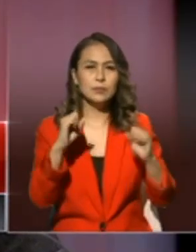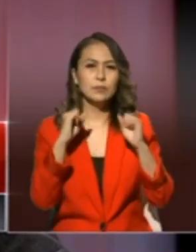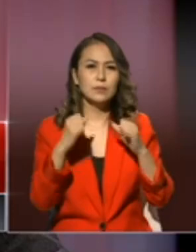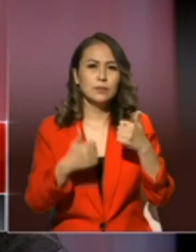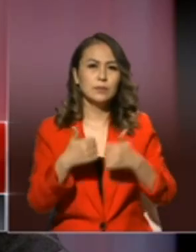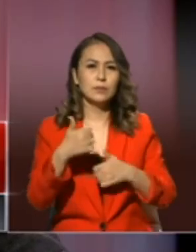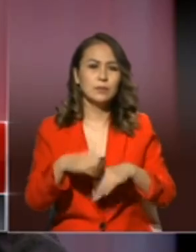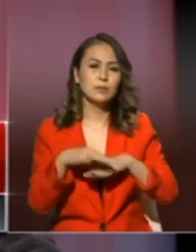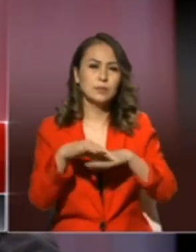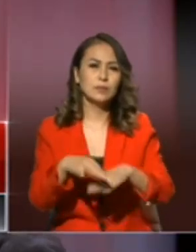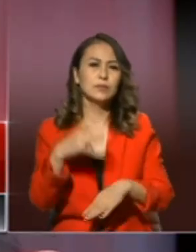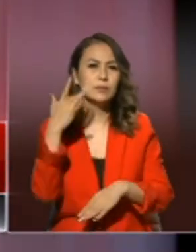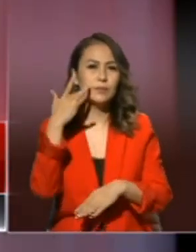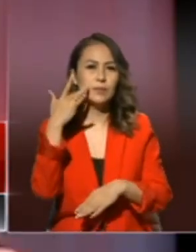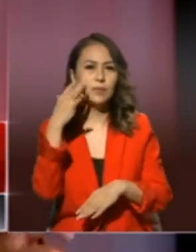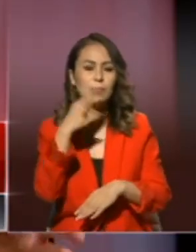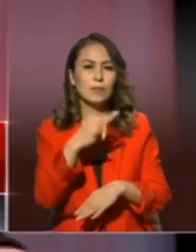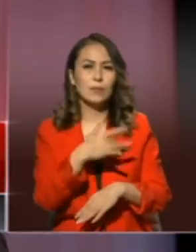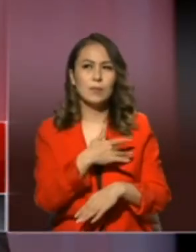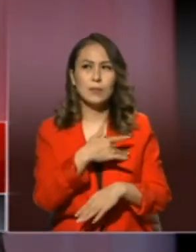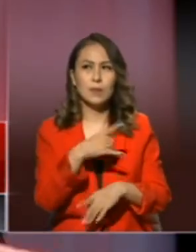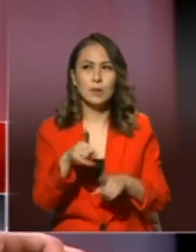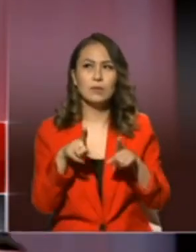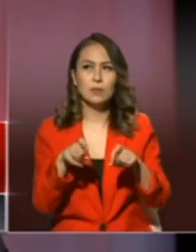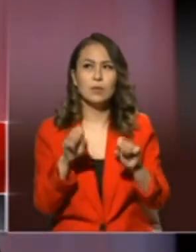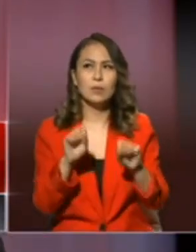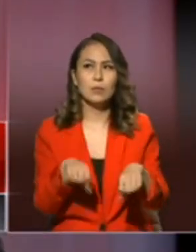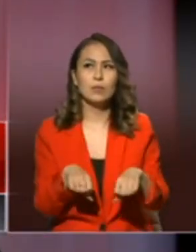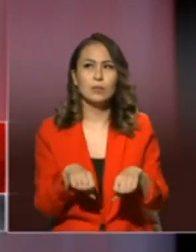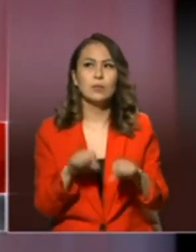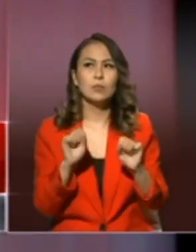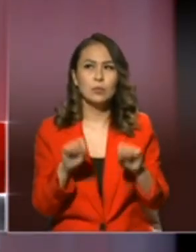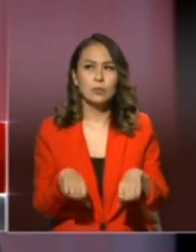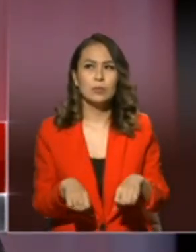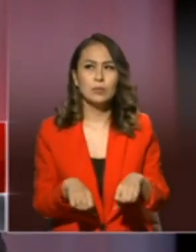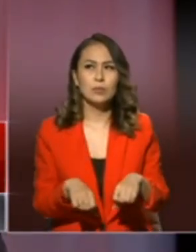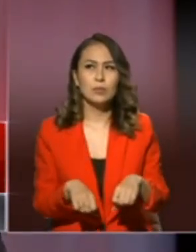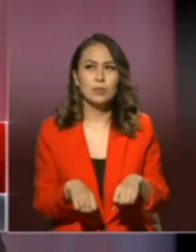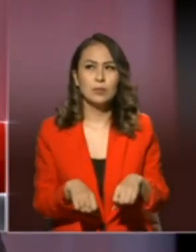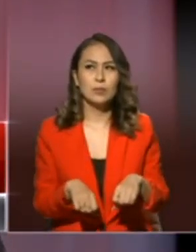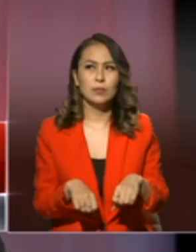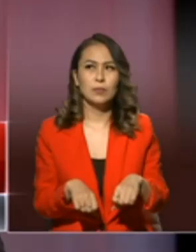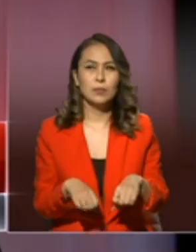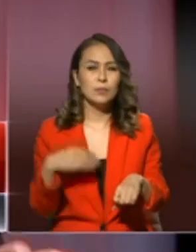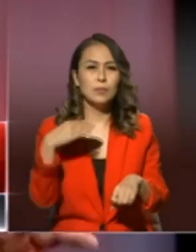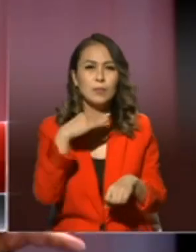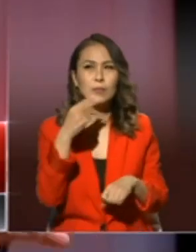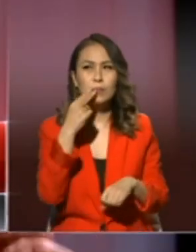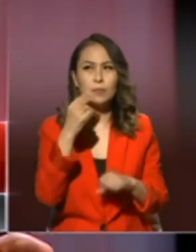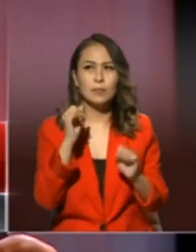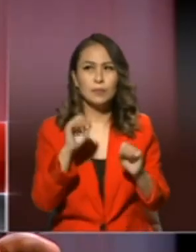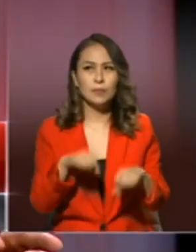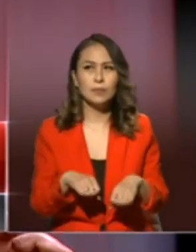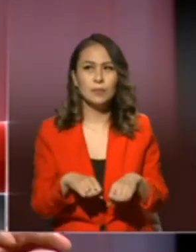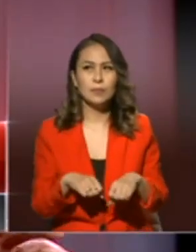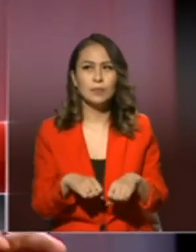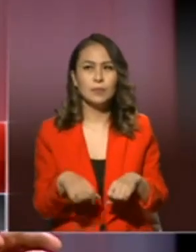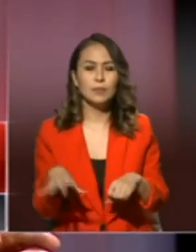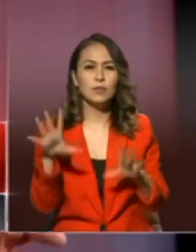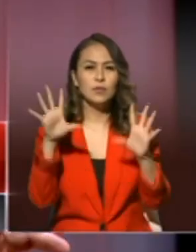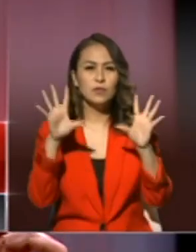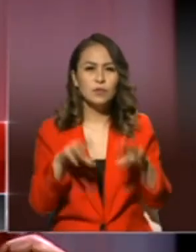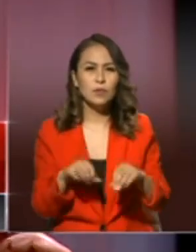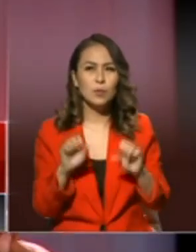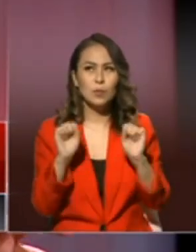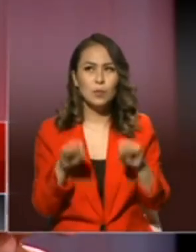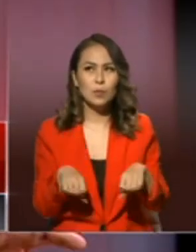жарыс өткіземіз. Осы трансплантациядан кейін. Жүгіруге бола ма? Болады. Ет жеуге болады. Болады. Бәрін